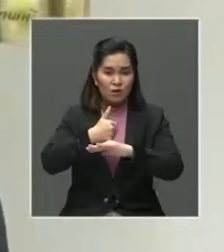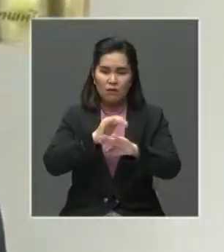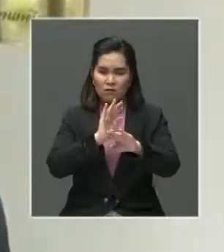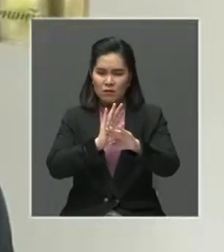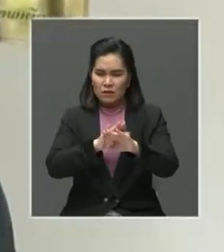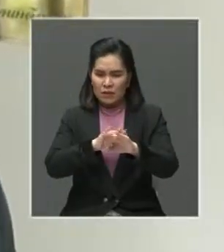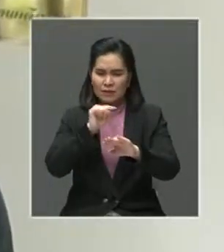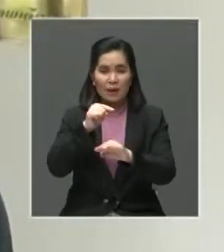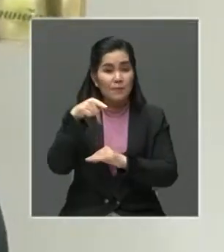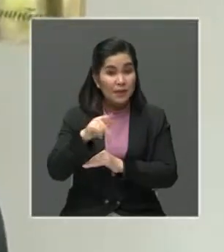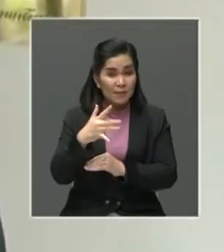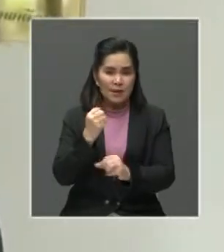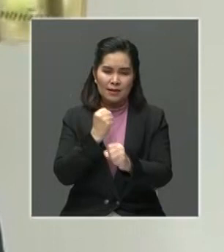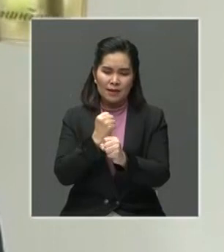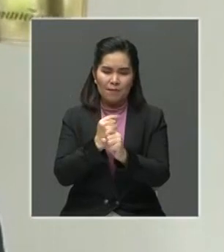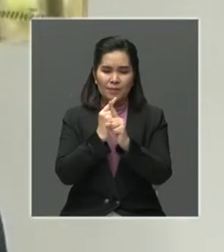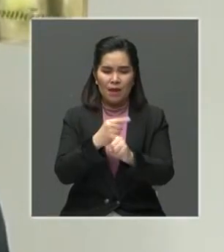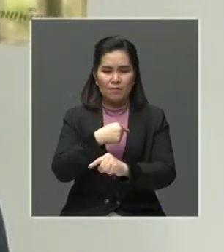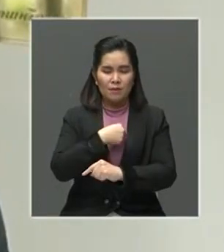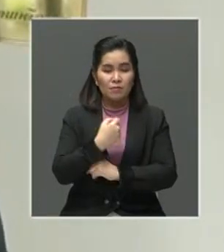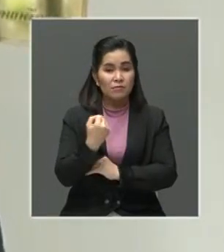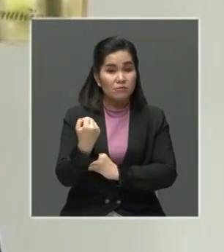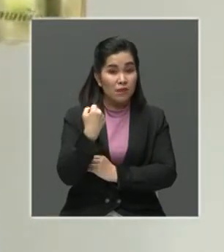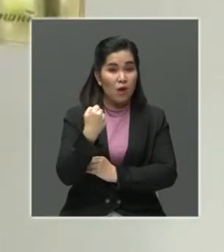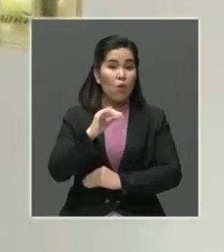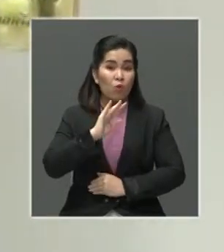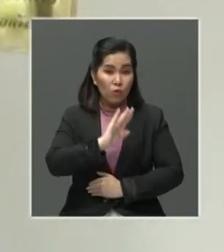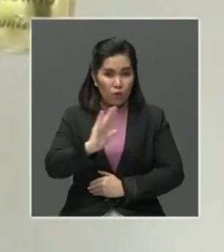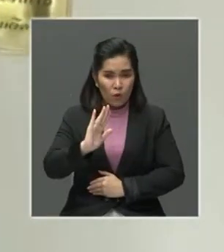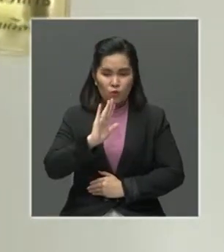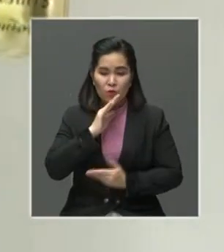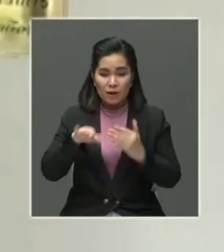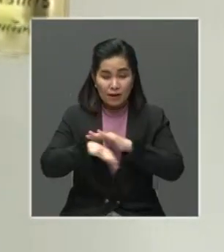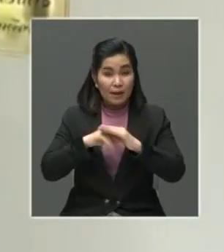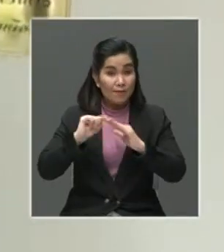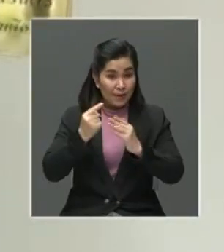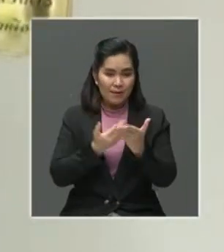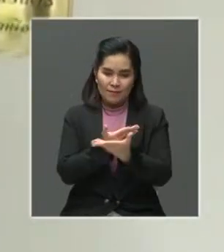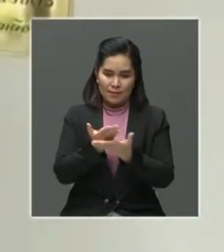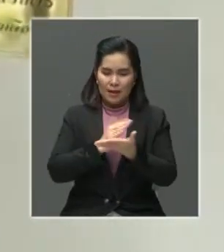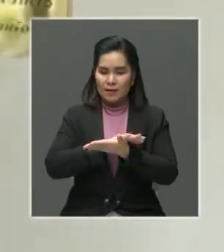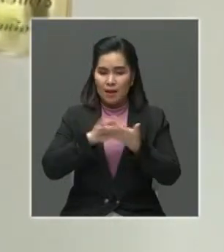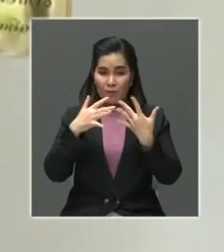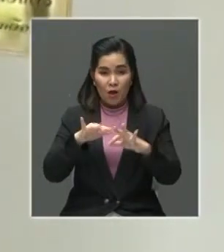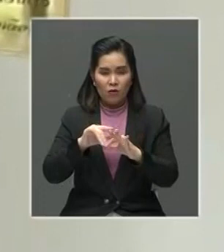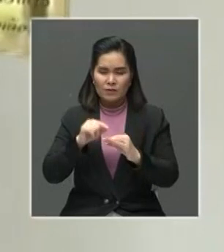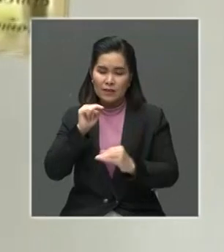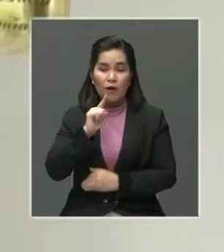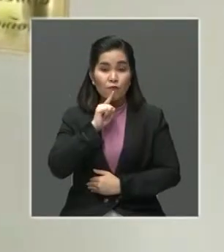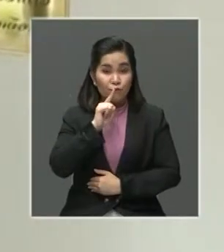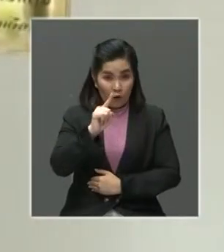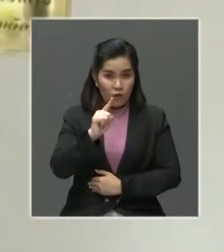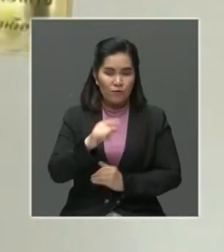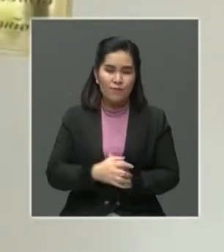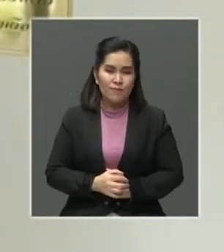ให้คณะทำงานไปทำตามอำนาจหน้าที่หากพิจารณาสำนวนหลักฐานใหม่ที่ให้ดำเนินการแล้วมีคำสั่งฟ้องก็จะต้